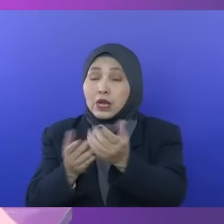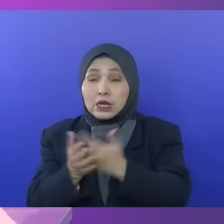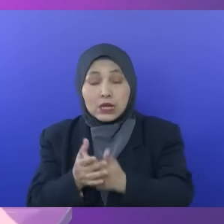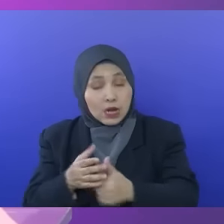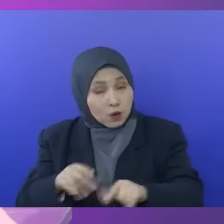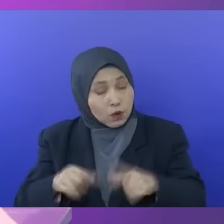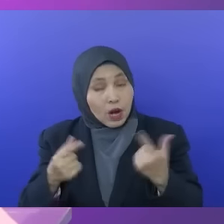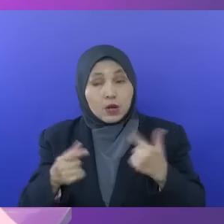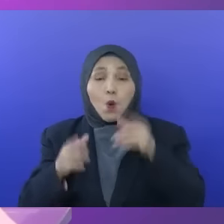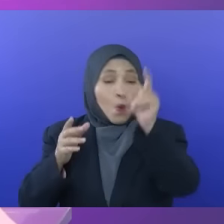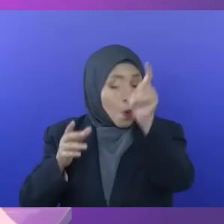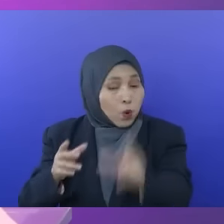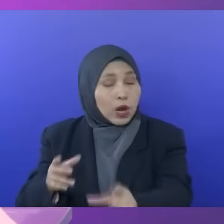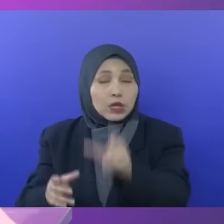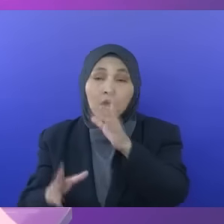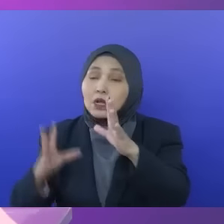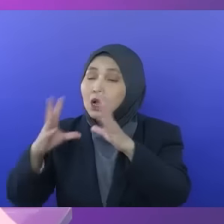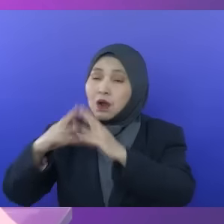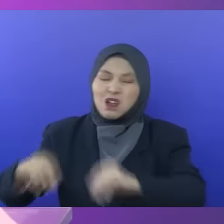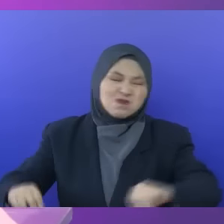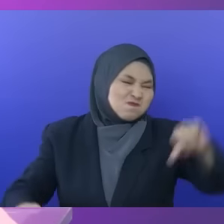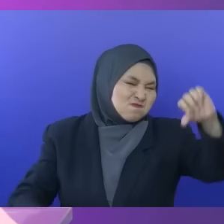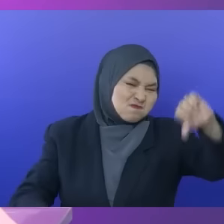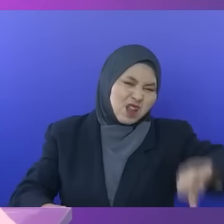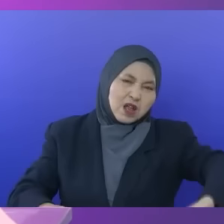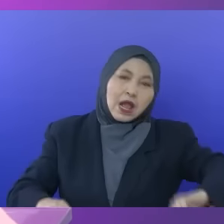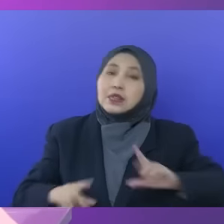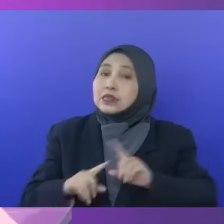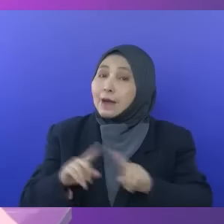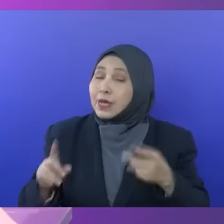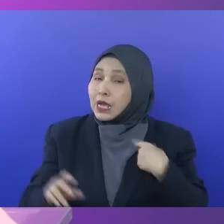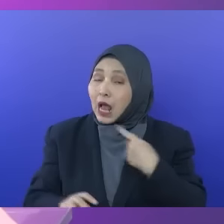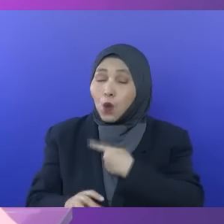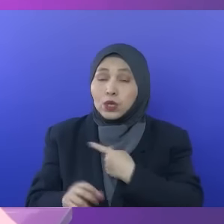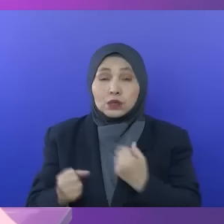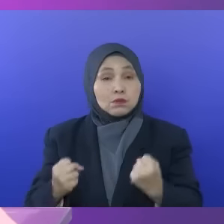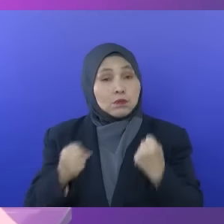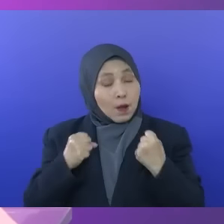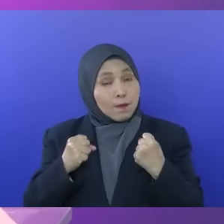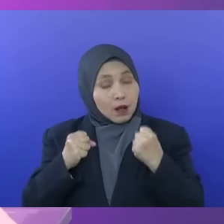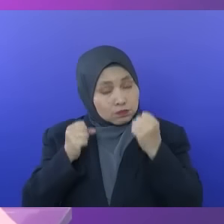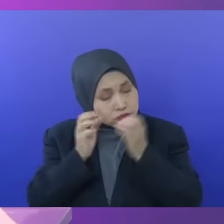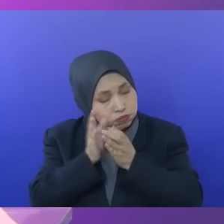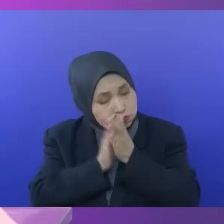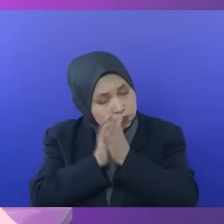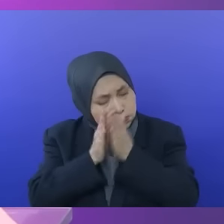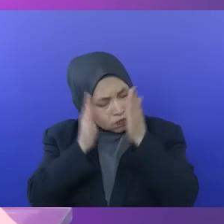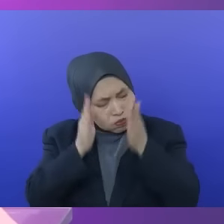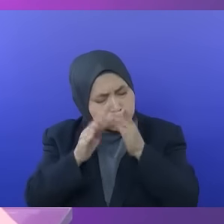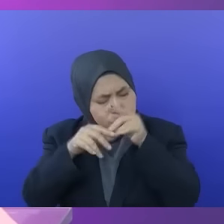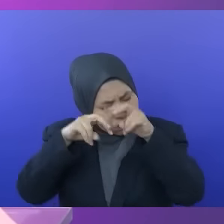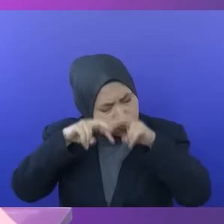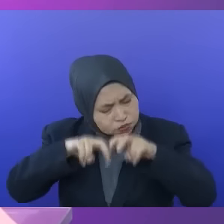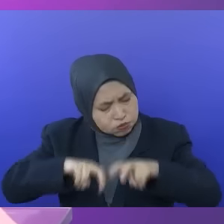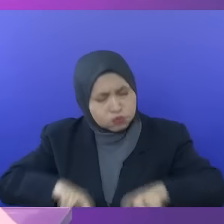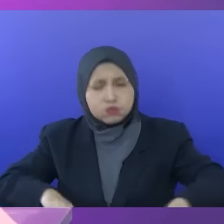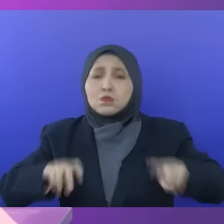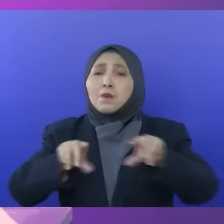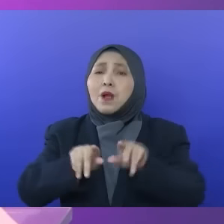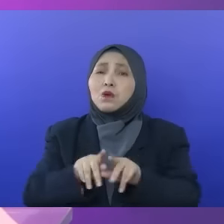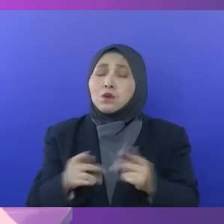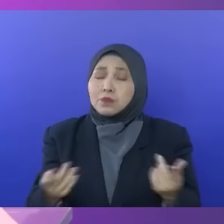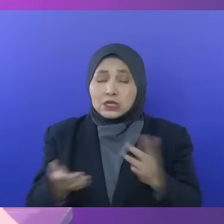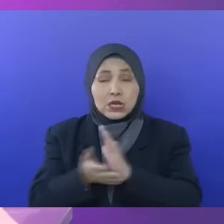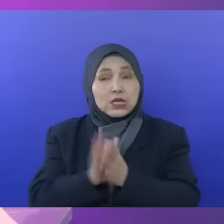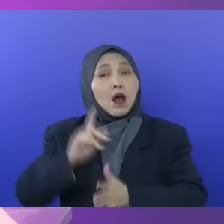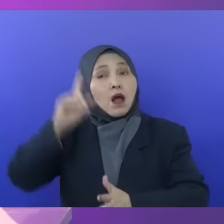adalah orang ini akan hancur gagal Tetapi kalau kita teguh dan tekun ia mendalaminya maka Allah Nyatakan